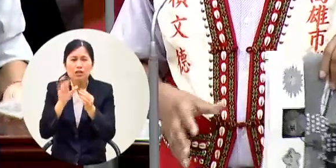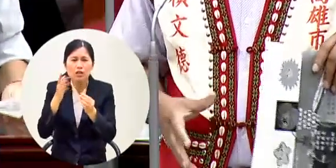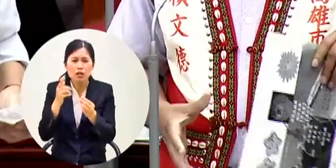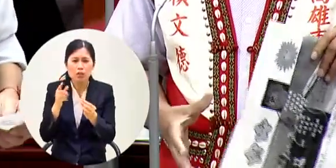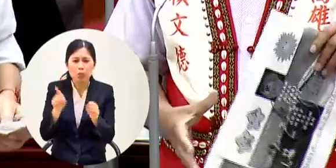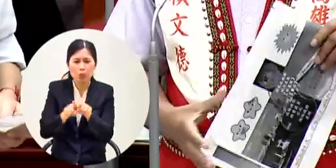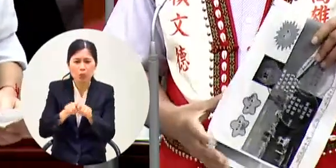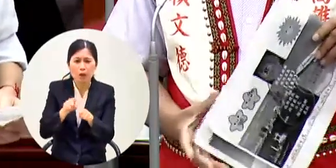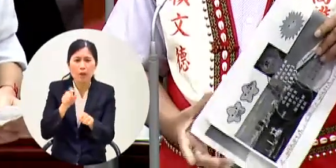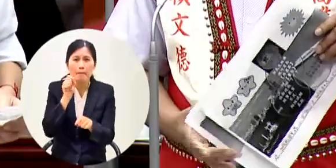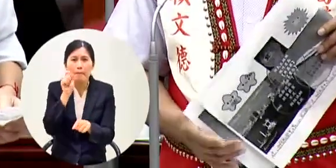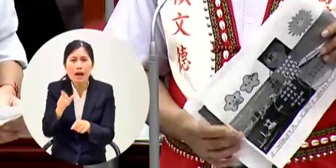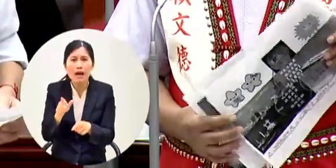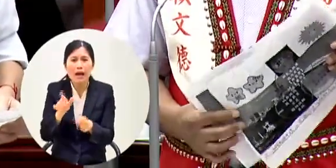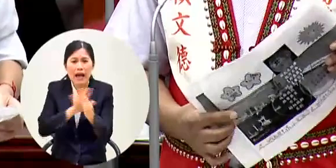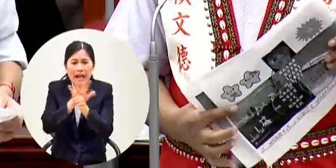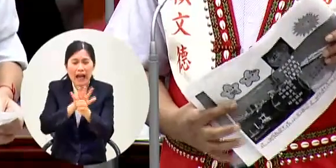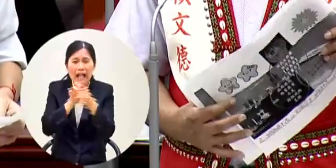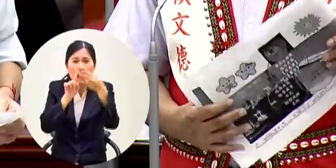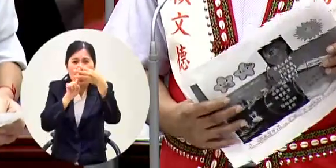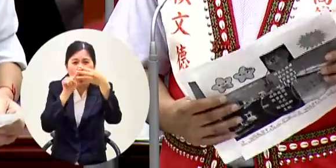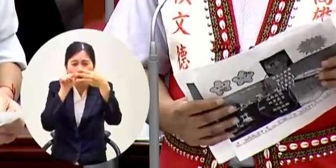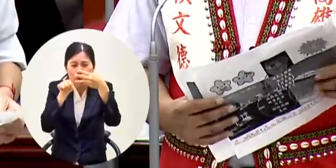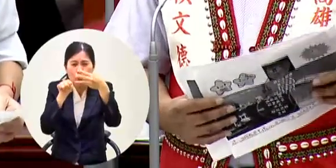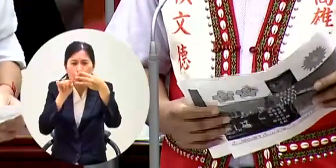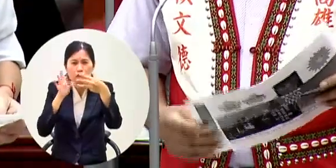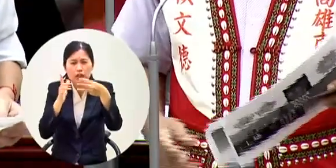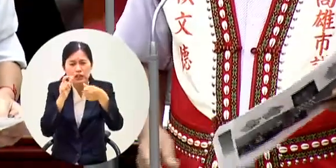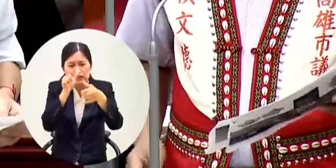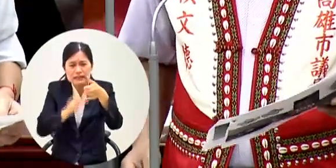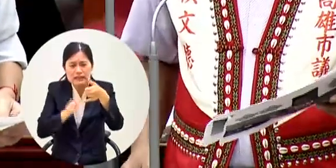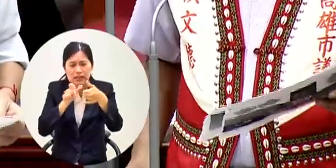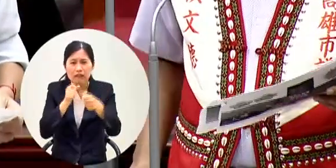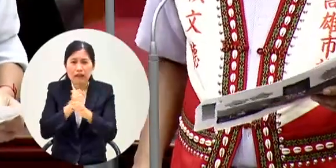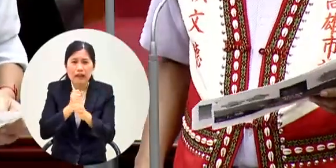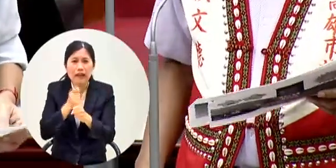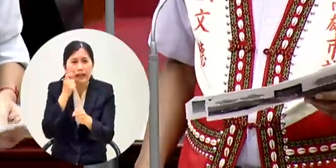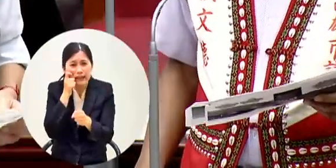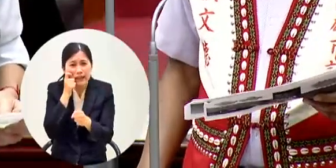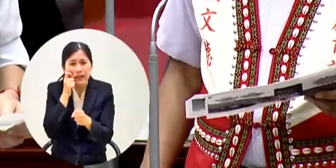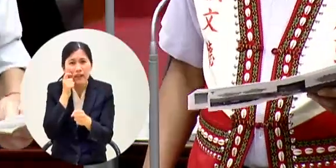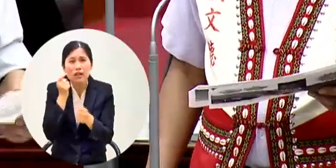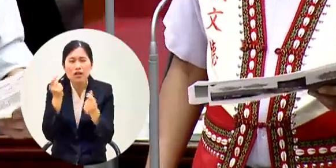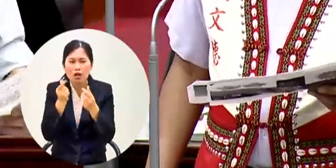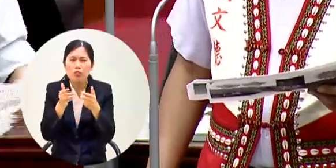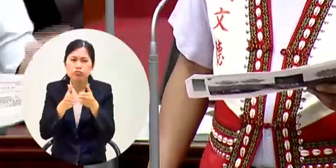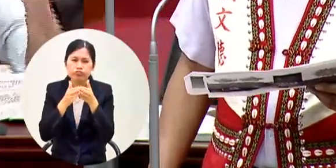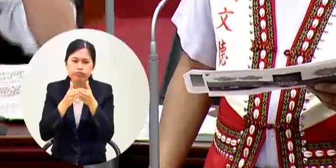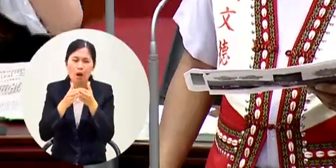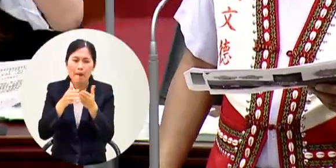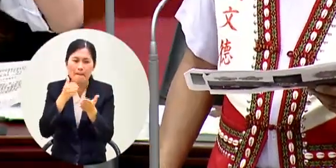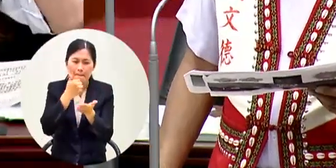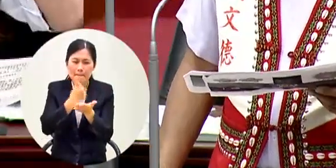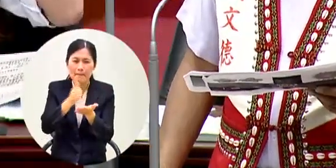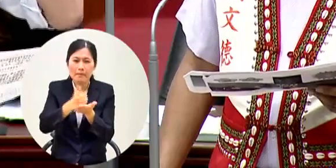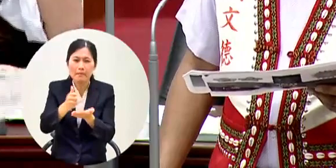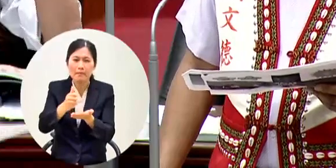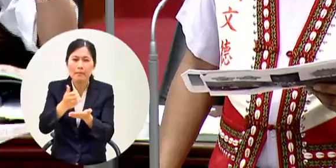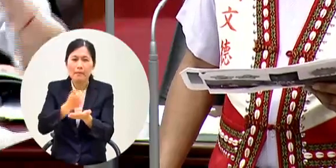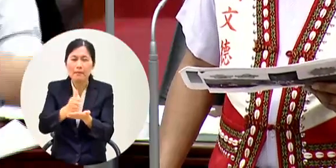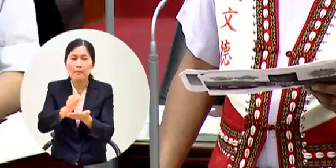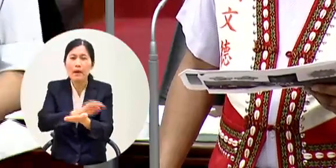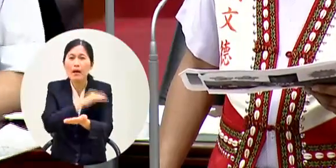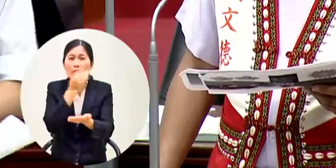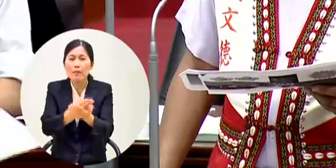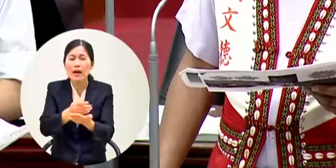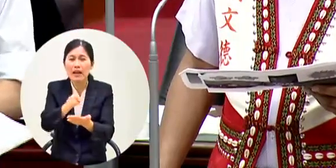像芭乐、凤梨、蜜枣、莲雾，买了就可以吃，但是一般人买到爱玉他不会处理，所以没有办法